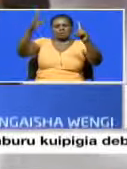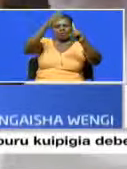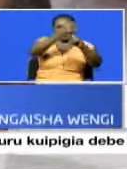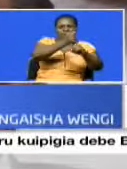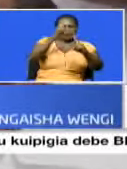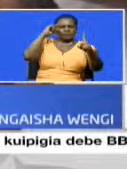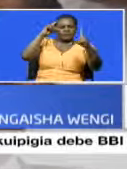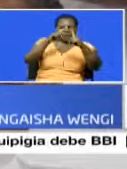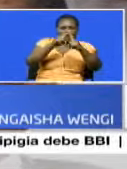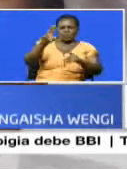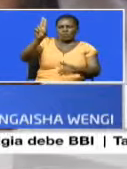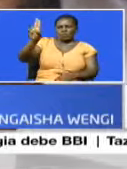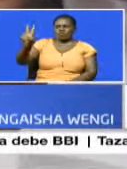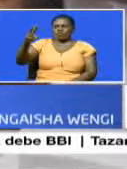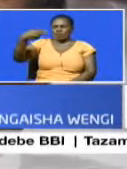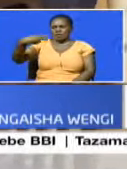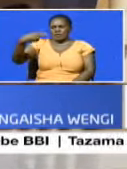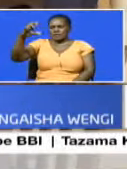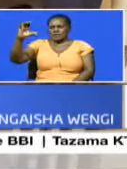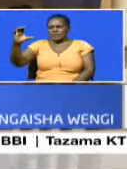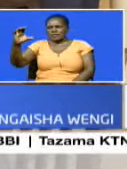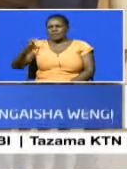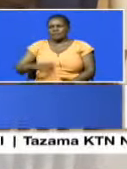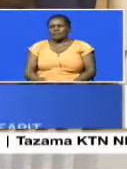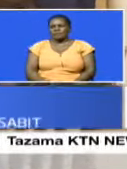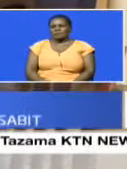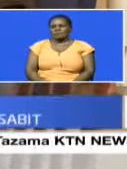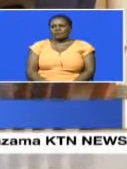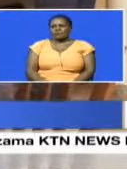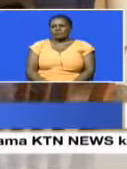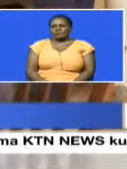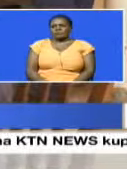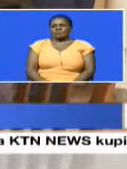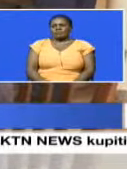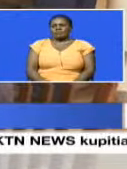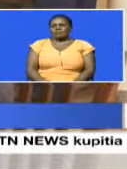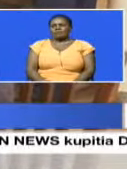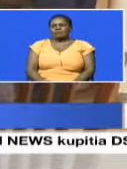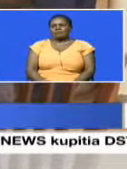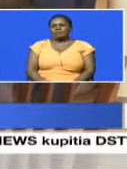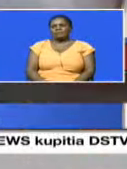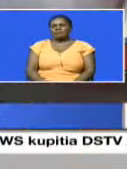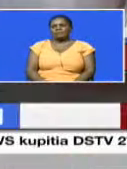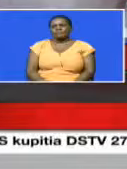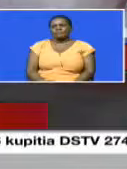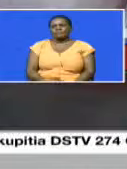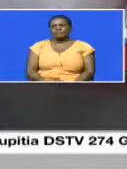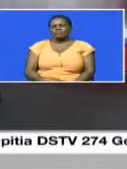malengo ya afya kwa wote. Shadrack Miti, KT News.